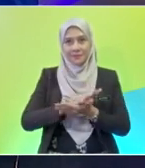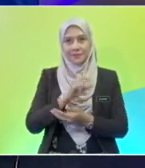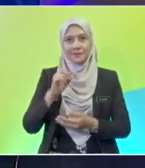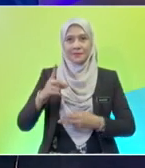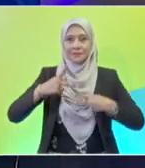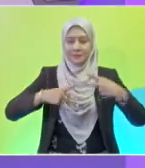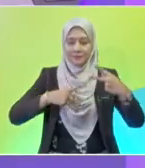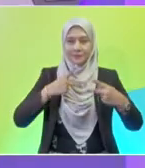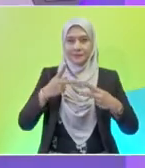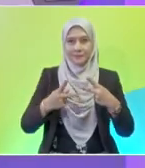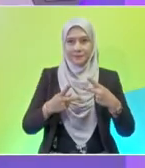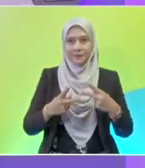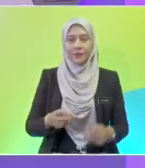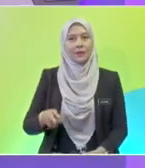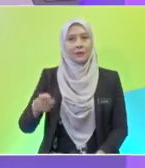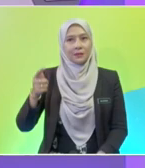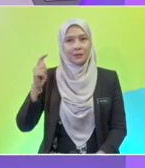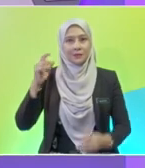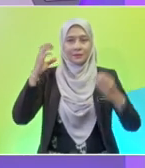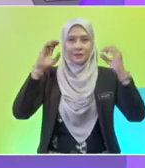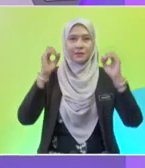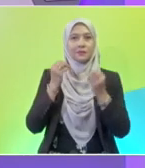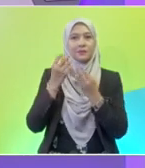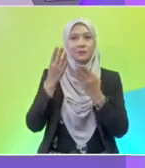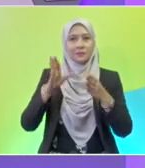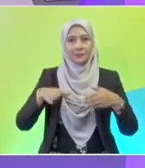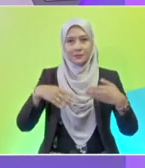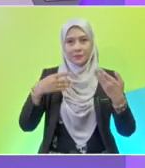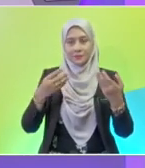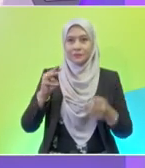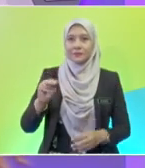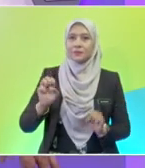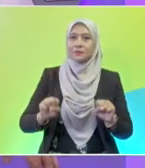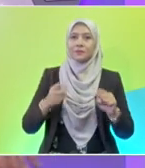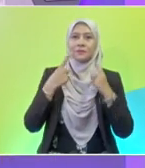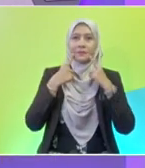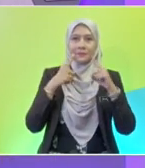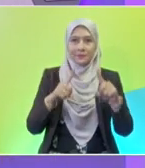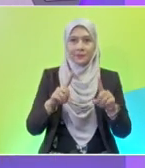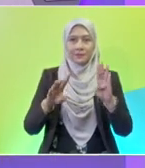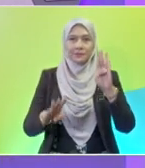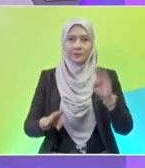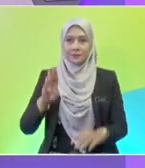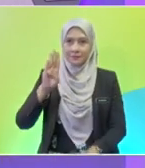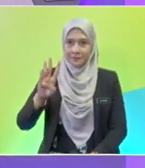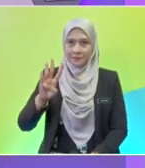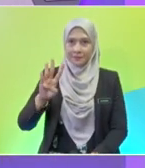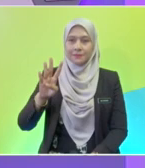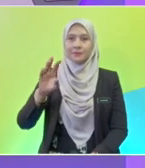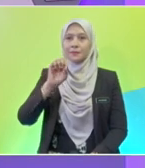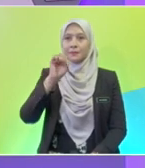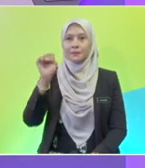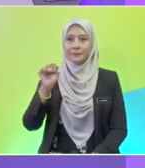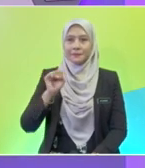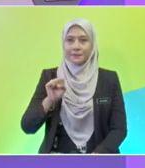melihat Cikgu telah berkongsi Bagaimana boleh menjawab 4 jenis soal dan yang ada dalam kita satu jadi